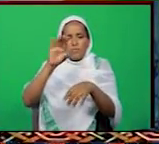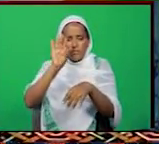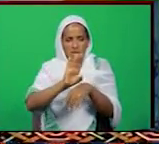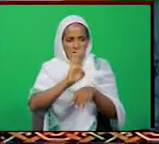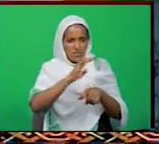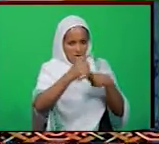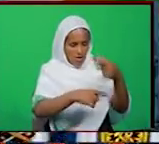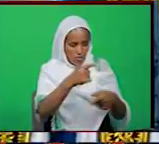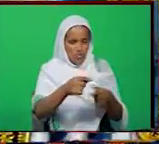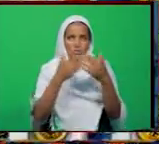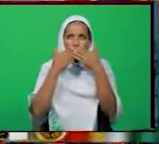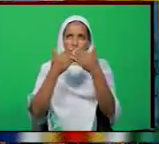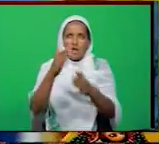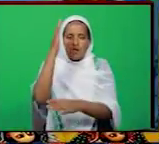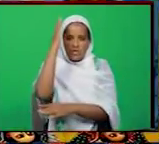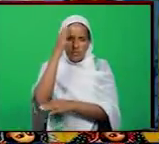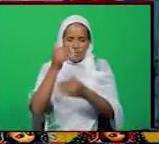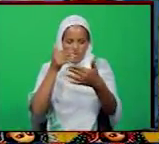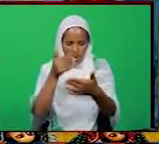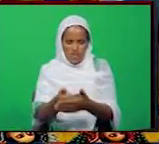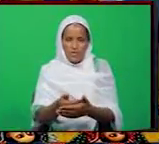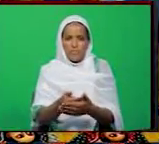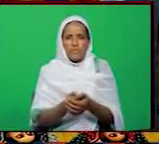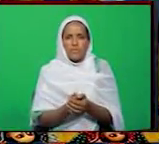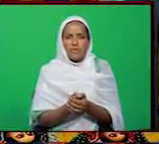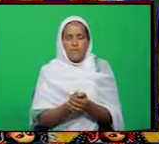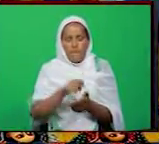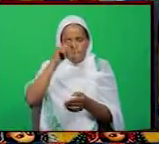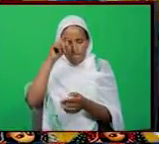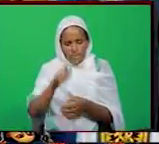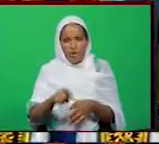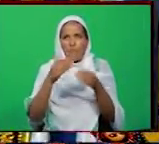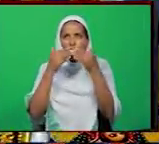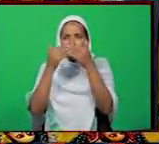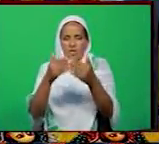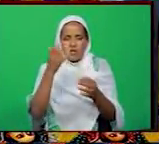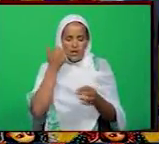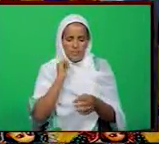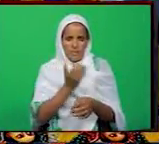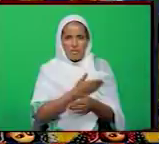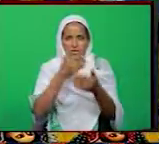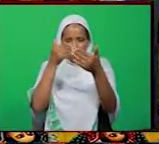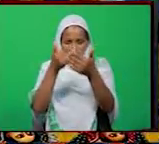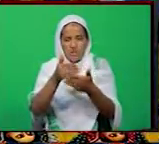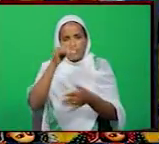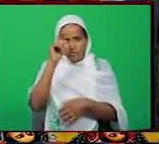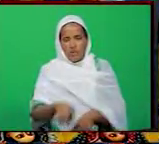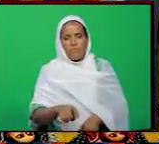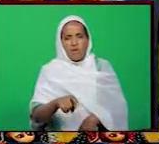ሂዶ ምስጋና ለእግዚአብሔር ማቅረብ የሚገባውን ምስጋና ለእመቤታችን ማቅረብ